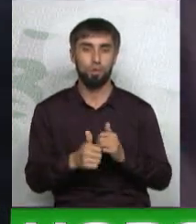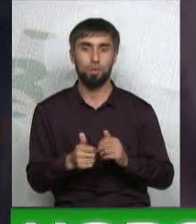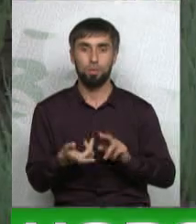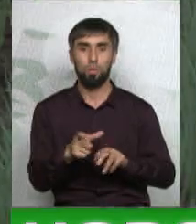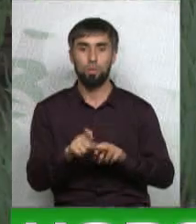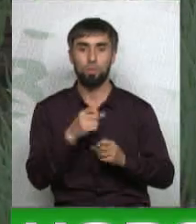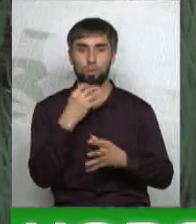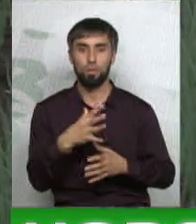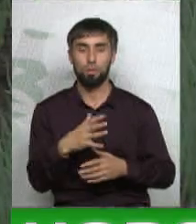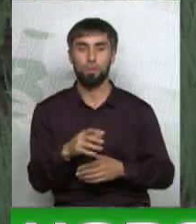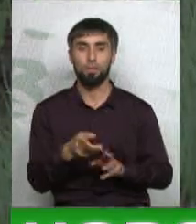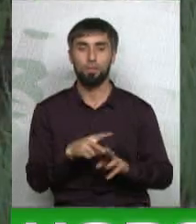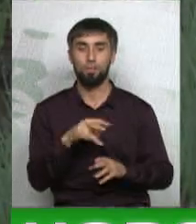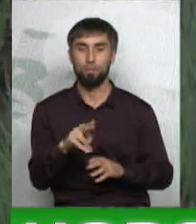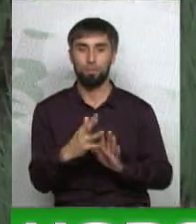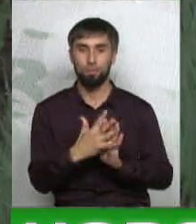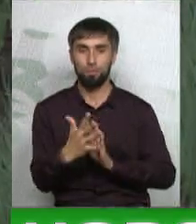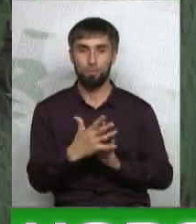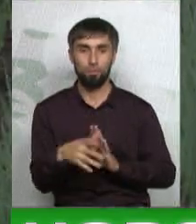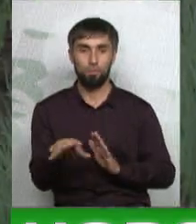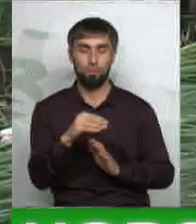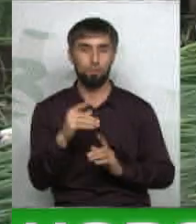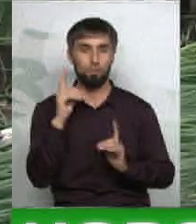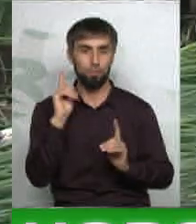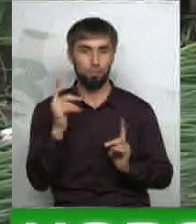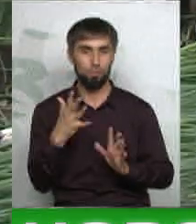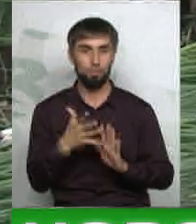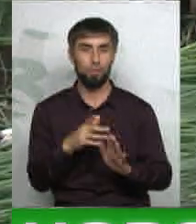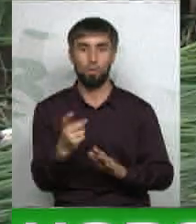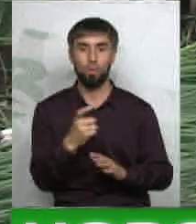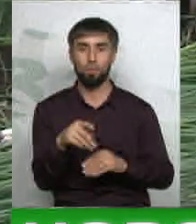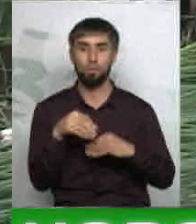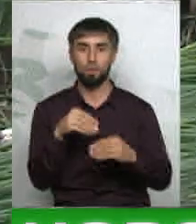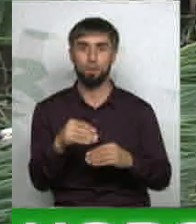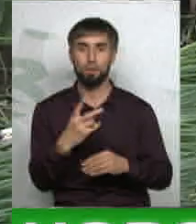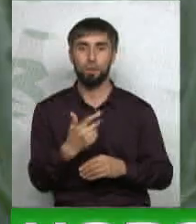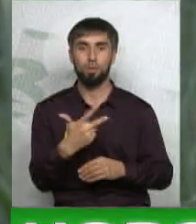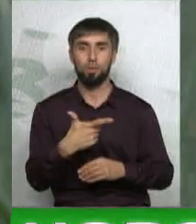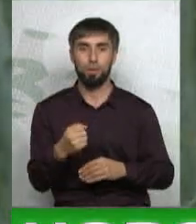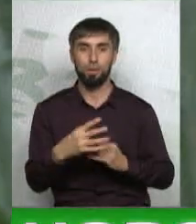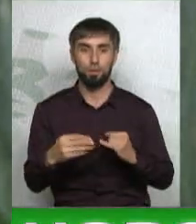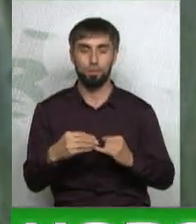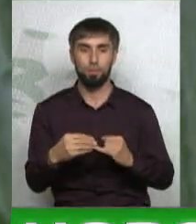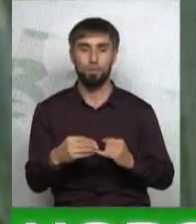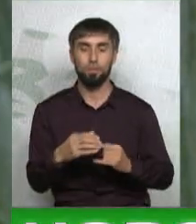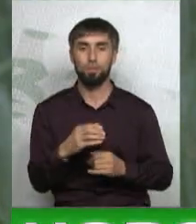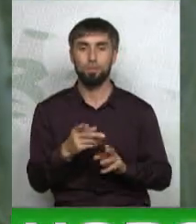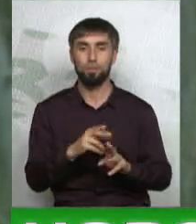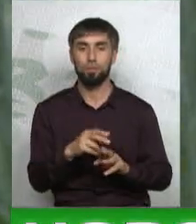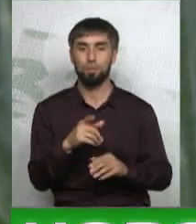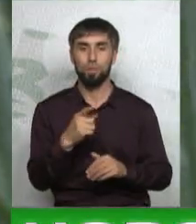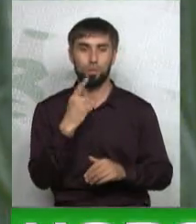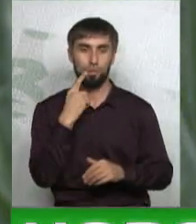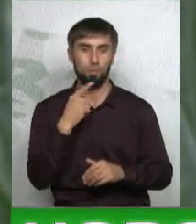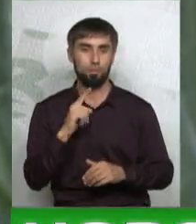хорошо. Аромат лукового поля слышен по всей округе. Его в хозяйстве посадили на 3 гектарах земли. Сочный, с легким